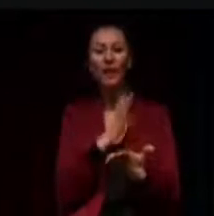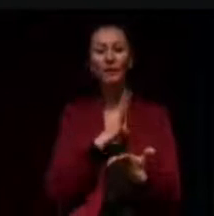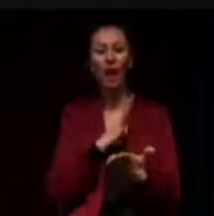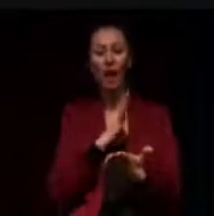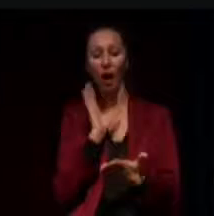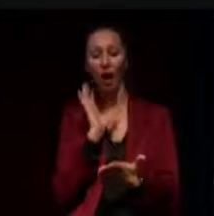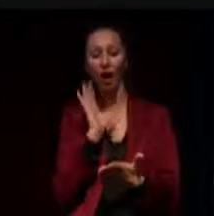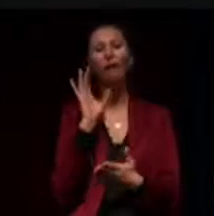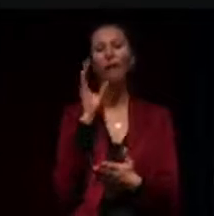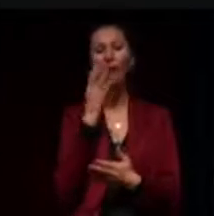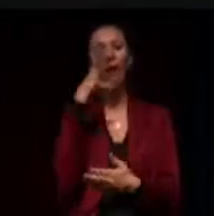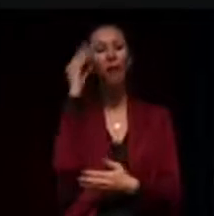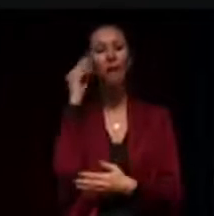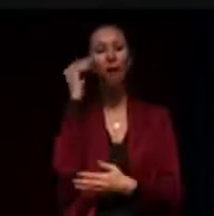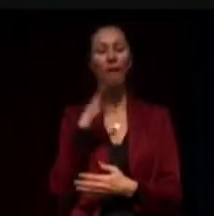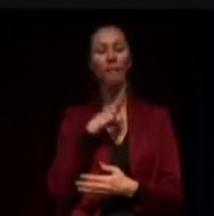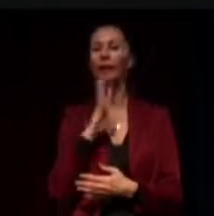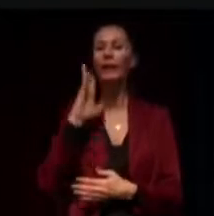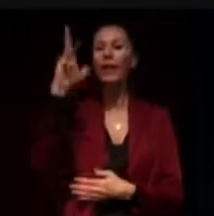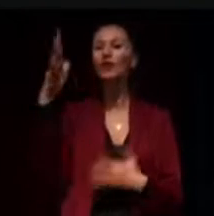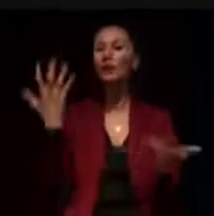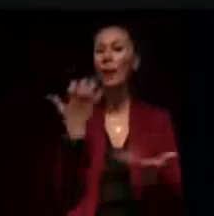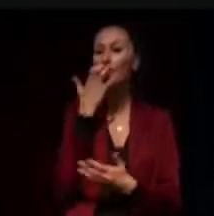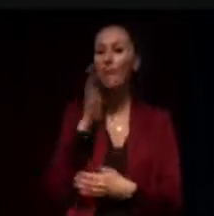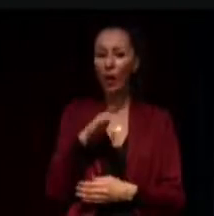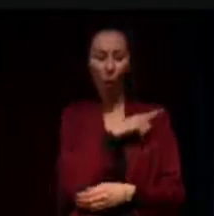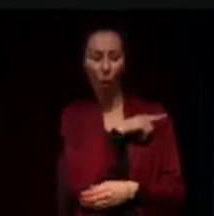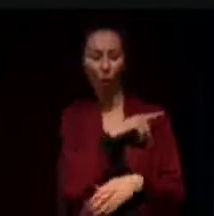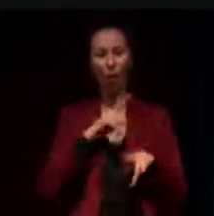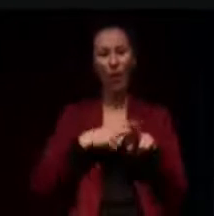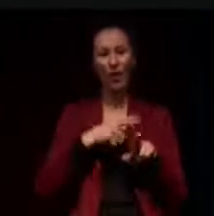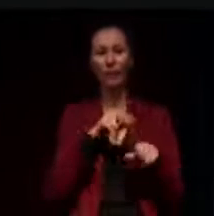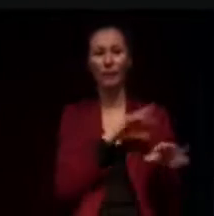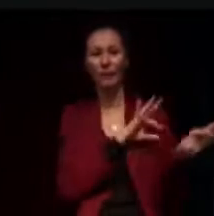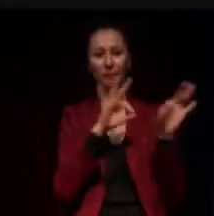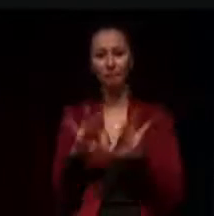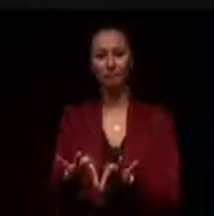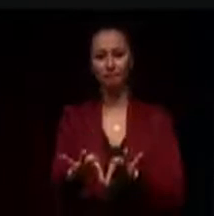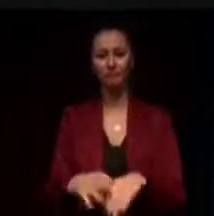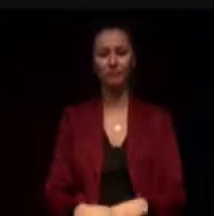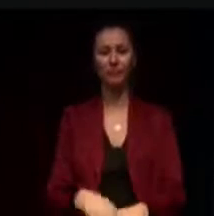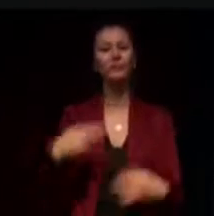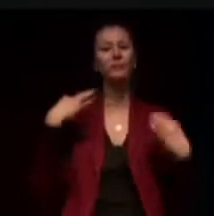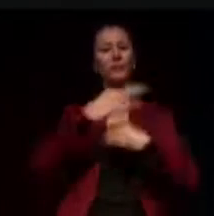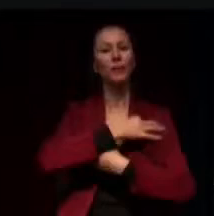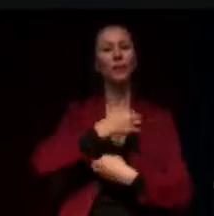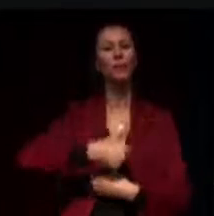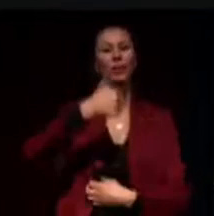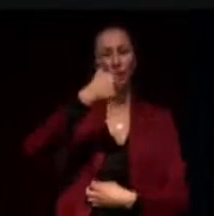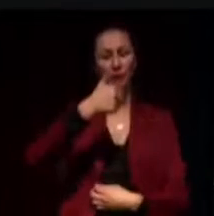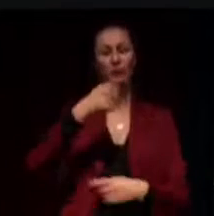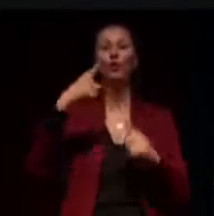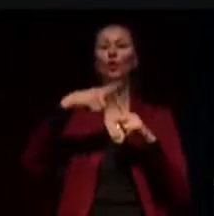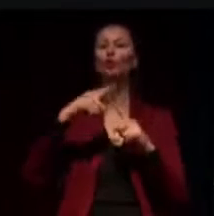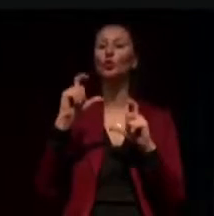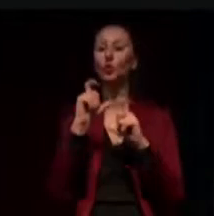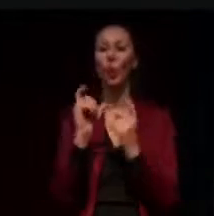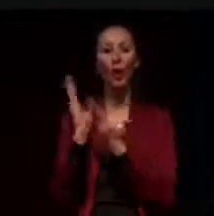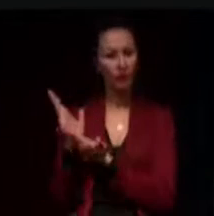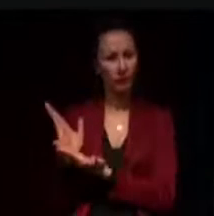takım ışıklar var. Gelecekte bizi neler bekliyor? Bunlara bakmamız gerekiyor. Sayın Başkan Tunç